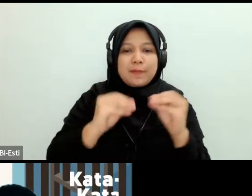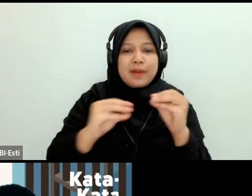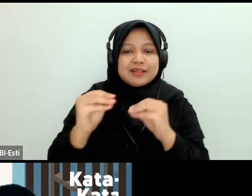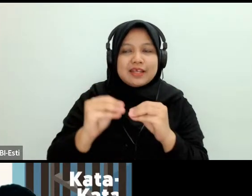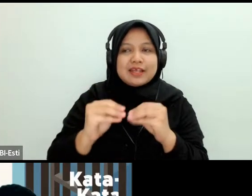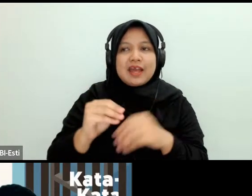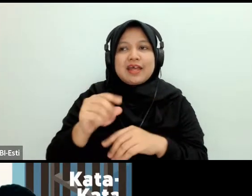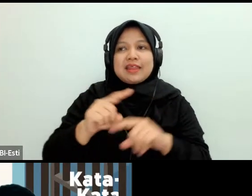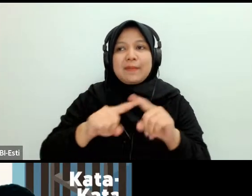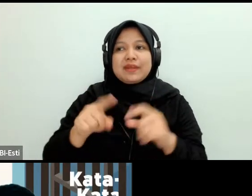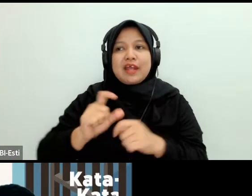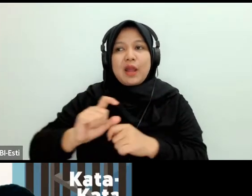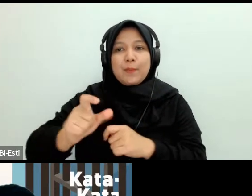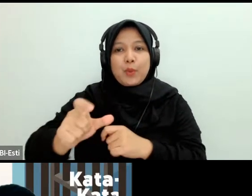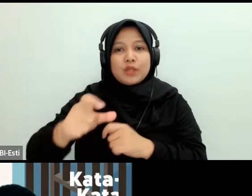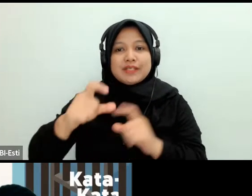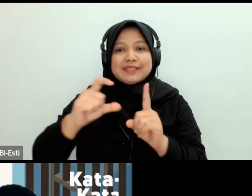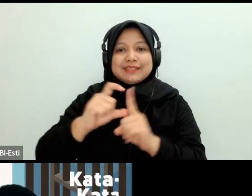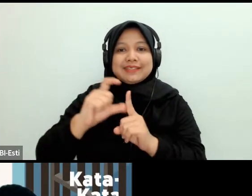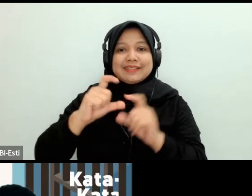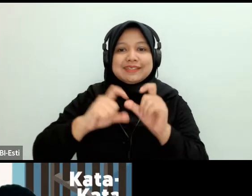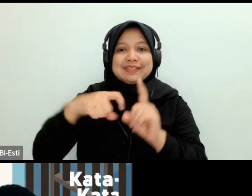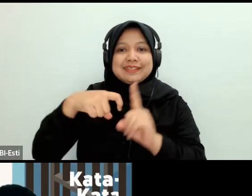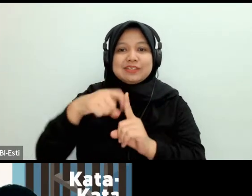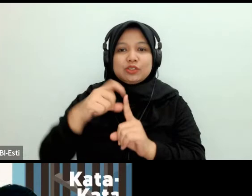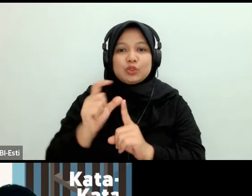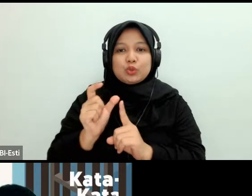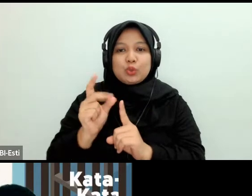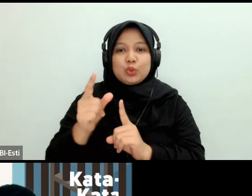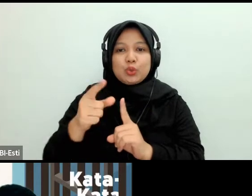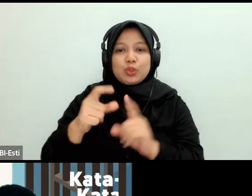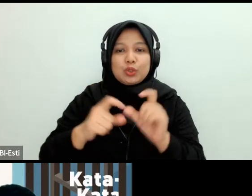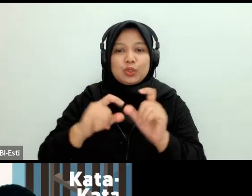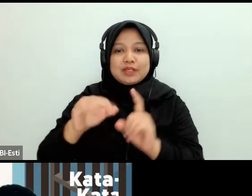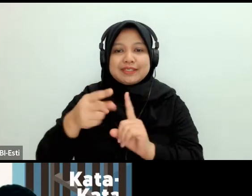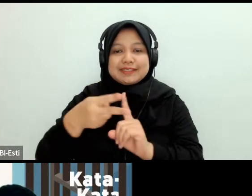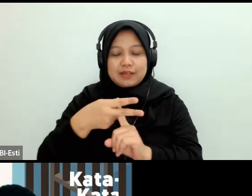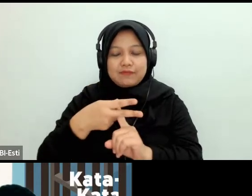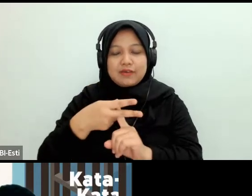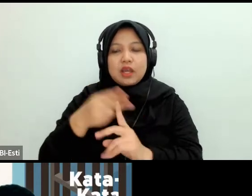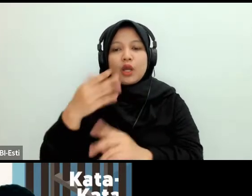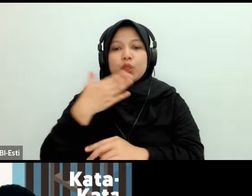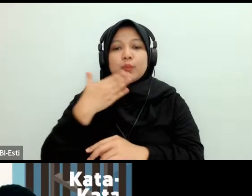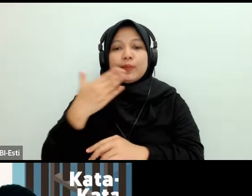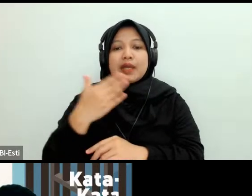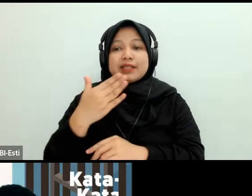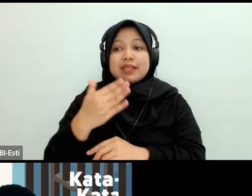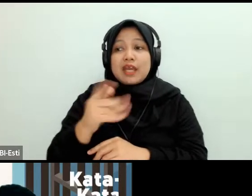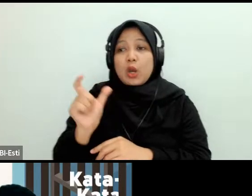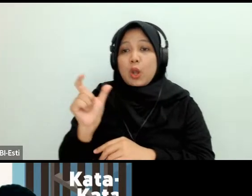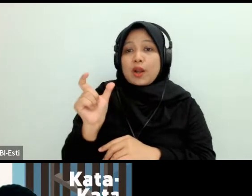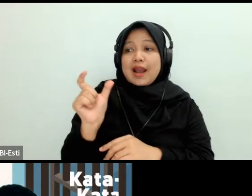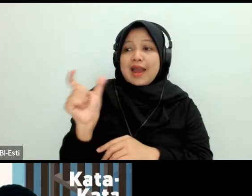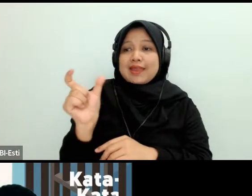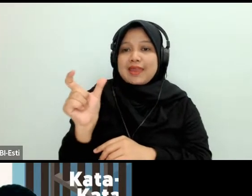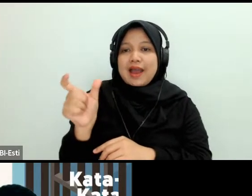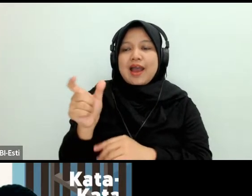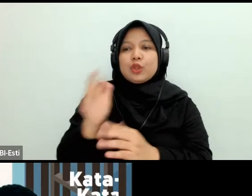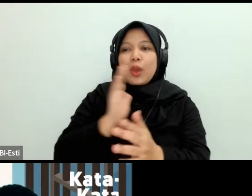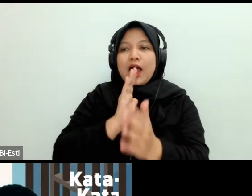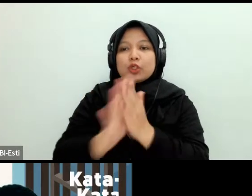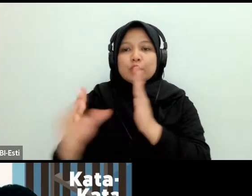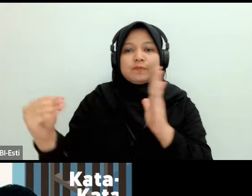seringkali yang disebut sebagai kata itu justru tidak otomatis ke tercantum tertulis gitu tapi